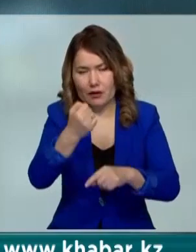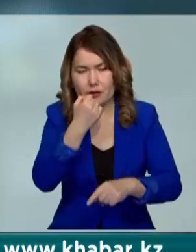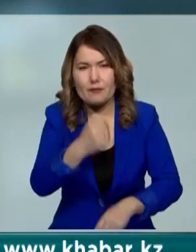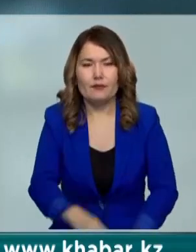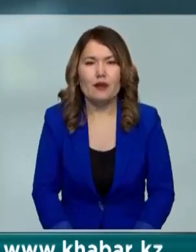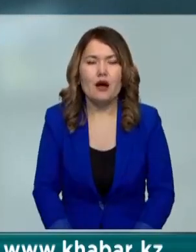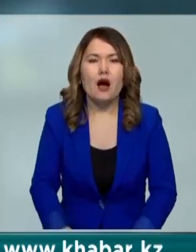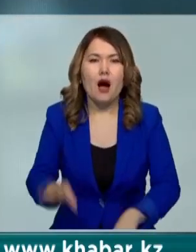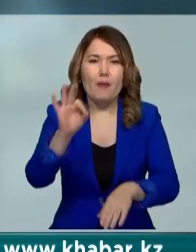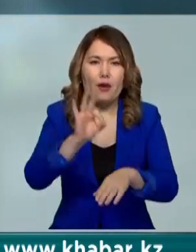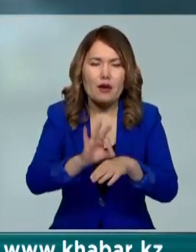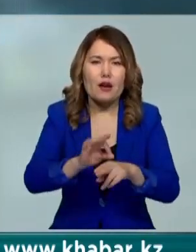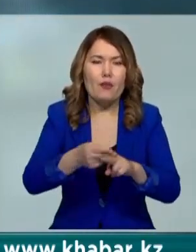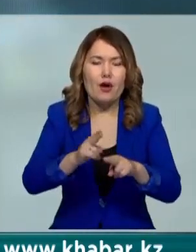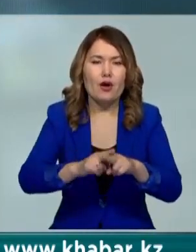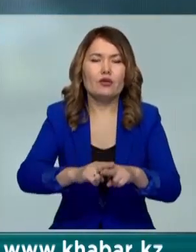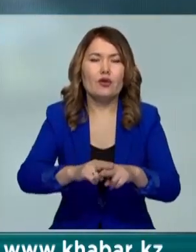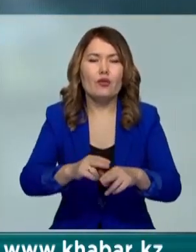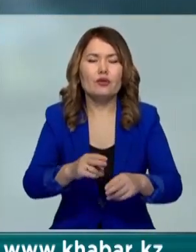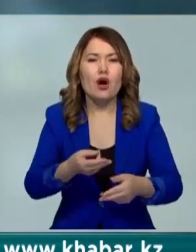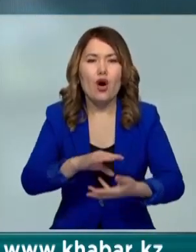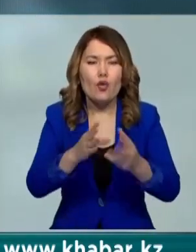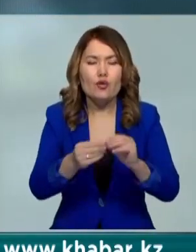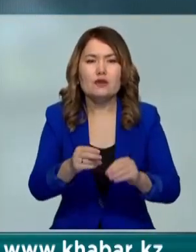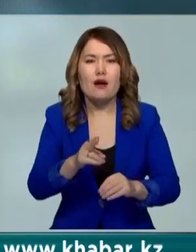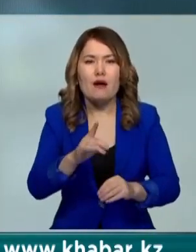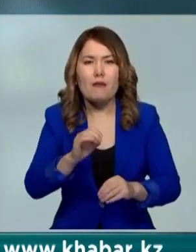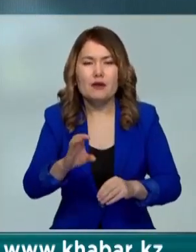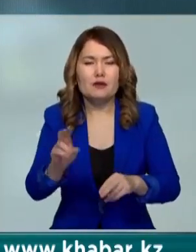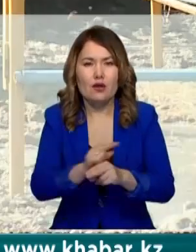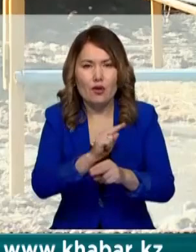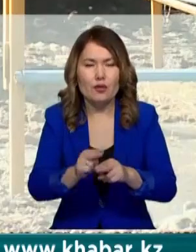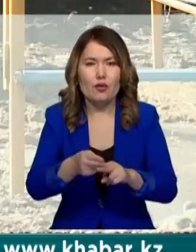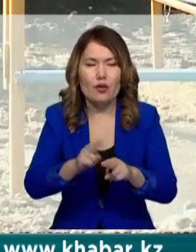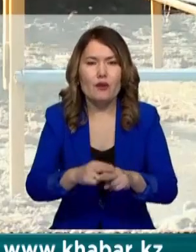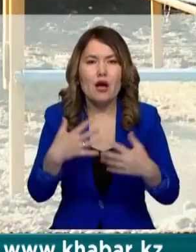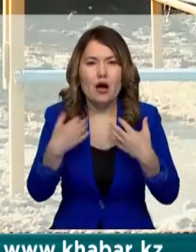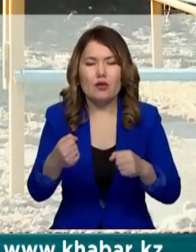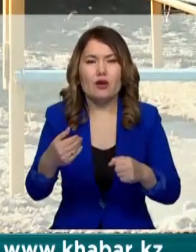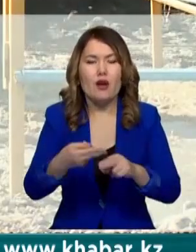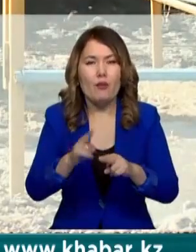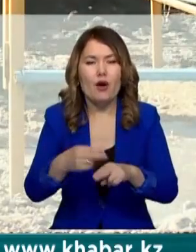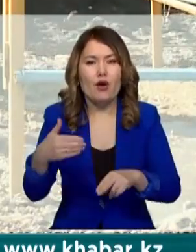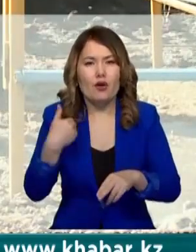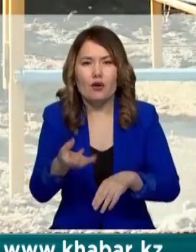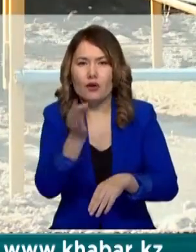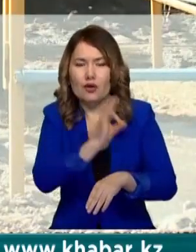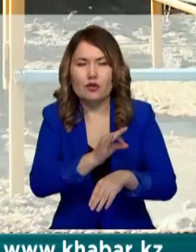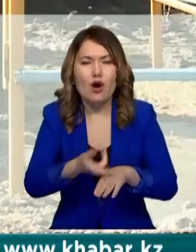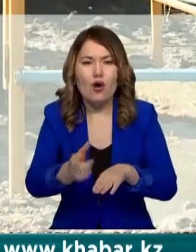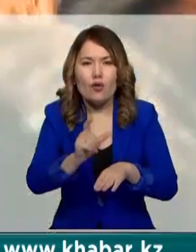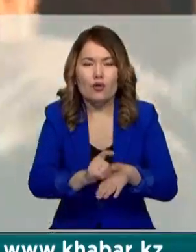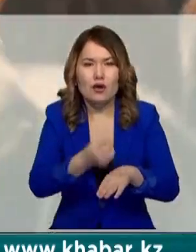Саналуан аурудың шипасы – қымыз. Себебі ұлттық сусын адамның иммунитетін нығайтып, ауруға төтеп беруге ықпал етеді.